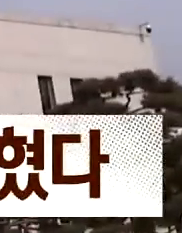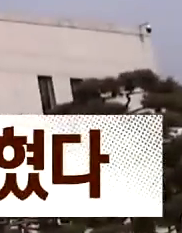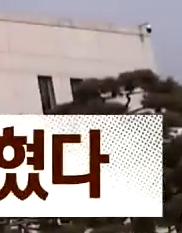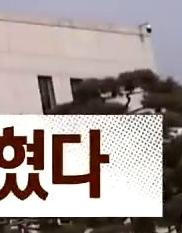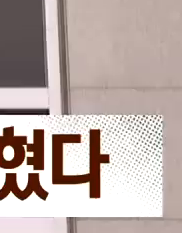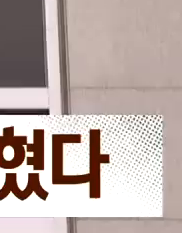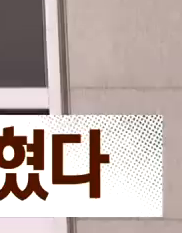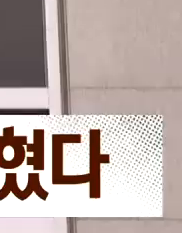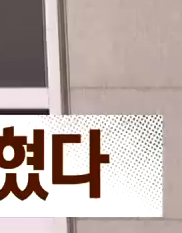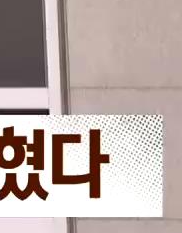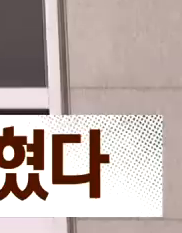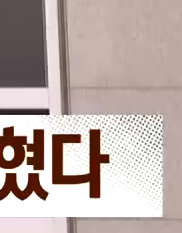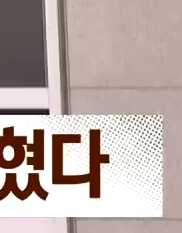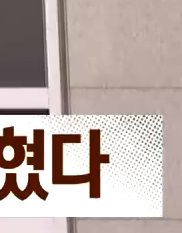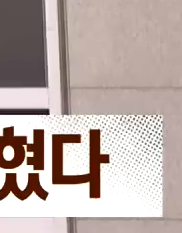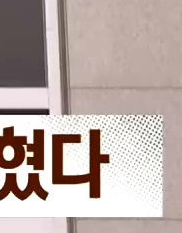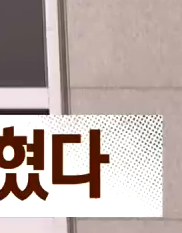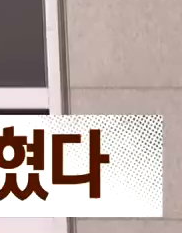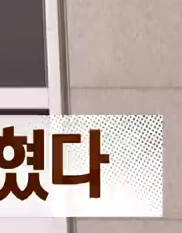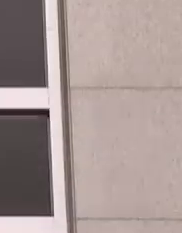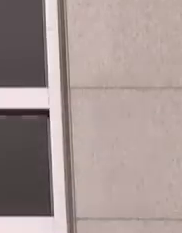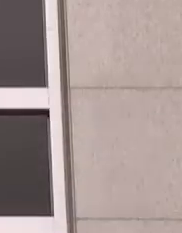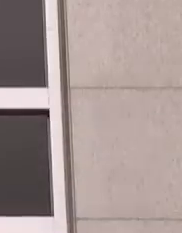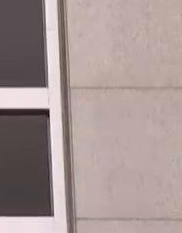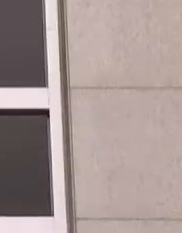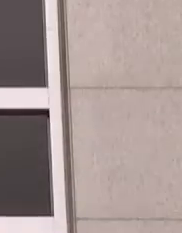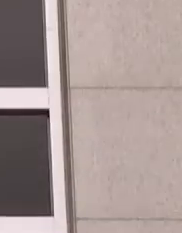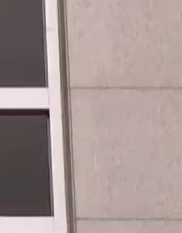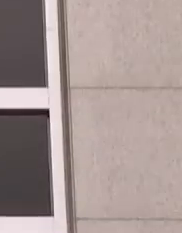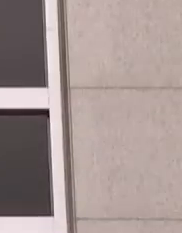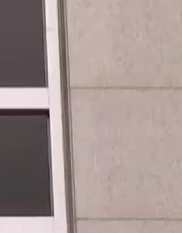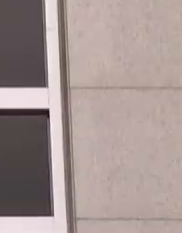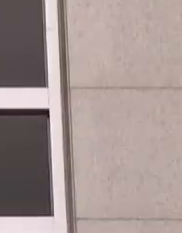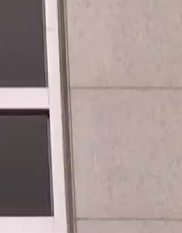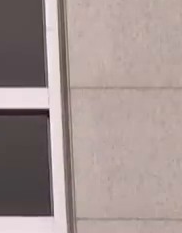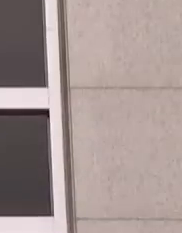뒤집어졌습니다 1심은 무죄 선고를 내려섰습니다